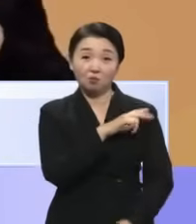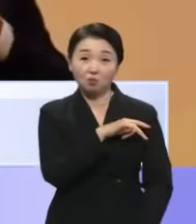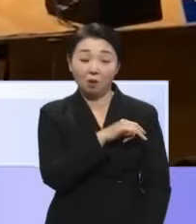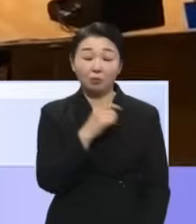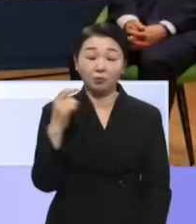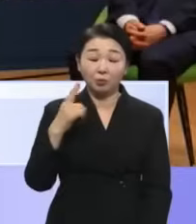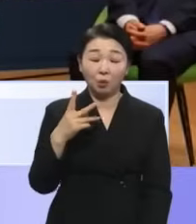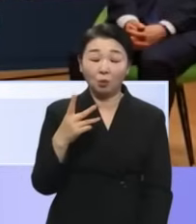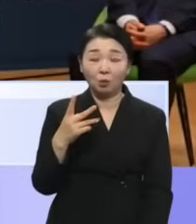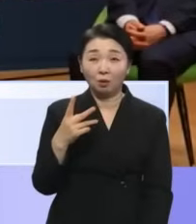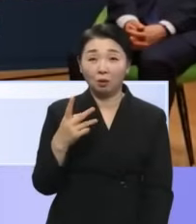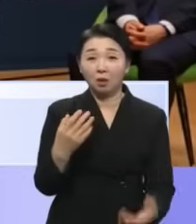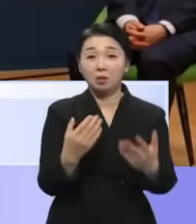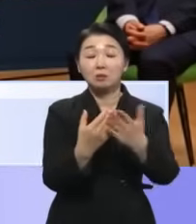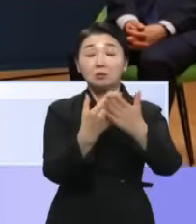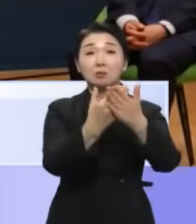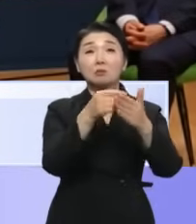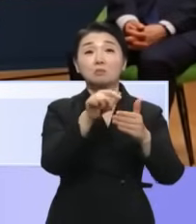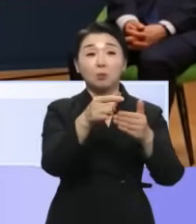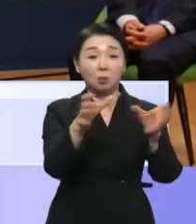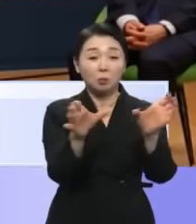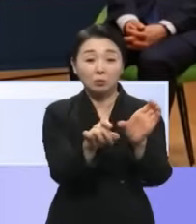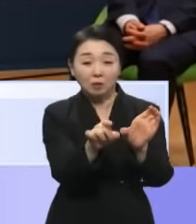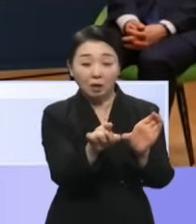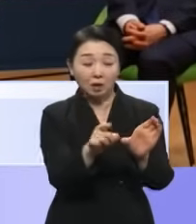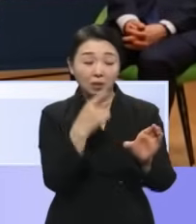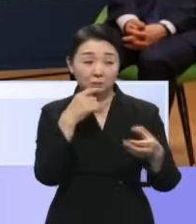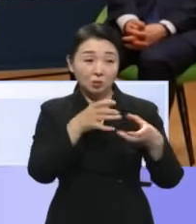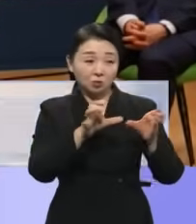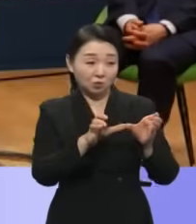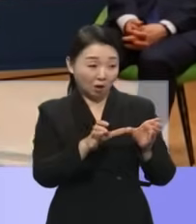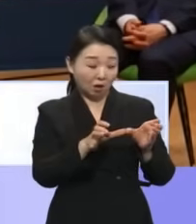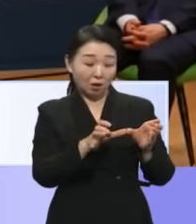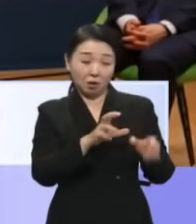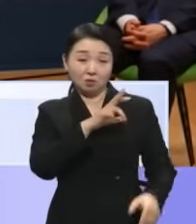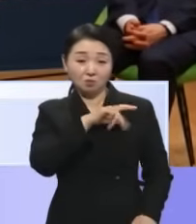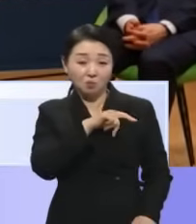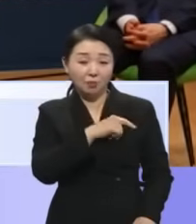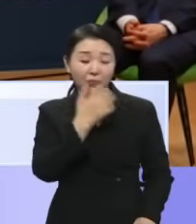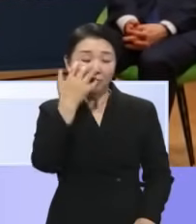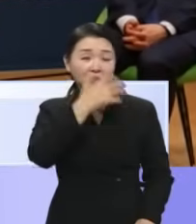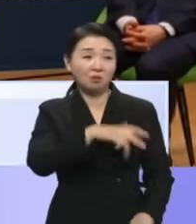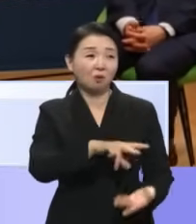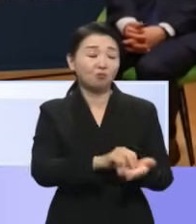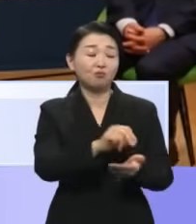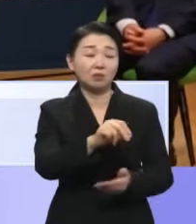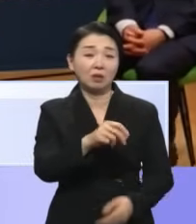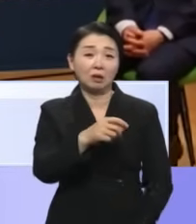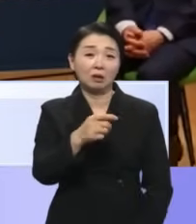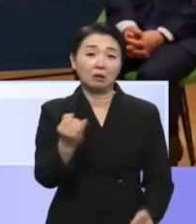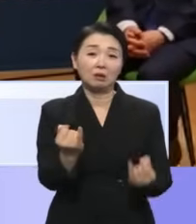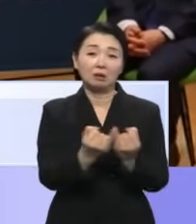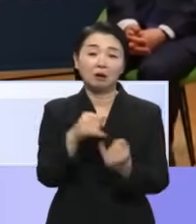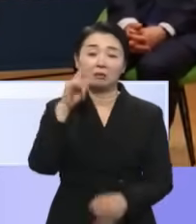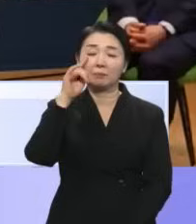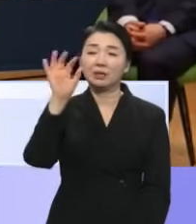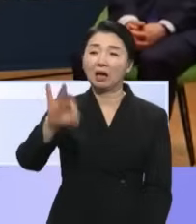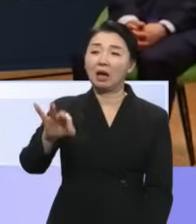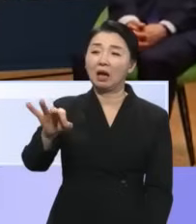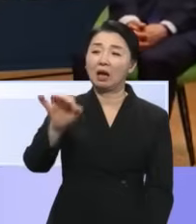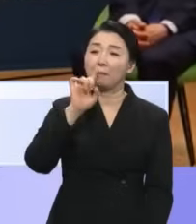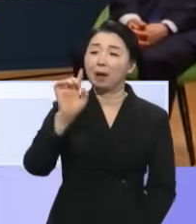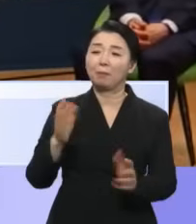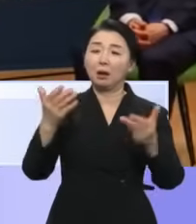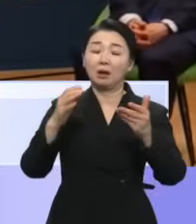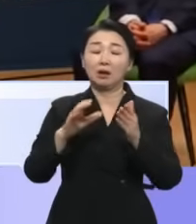자치하는 여성 단체에서는 민주당 인사들의 무슨 성적인 문제 여성 비하 발언이 들 나타났을 때 아무